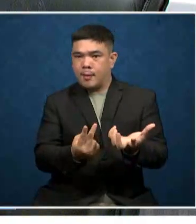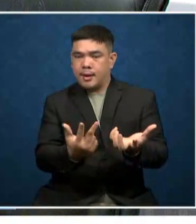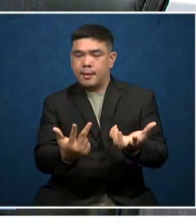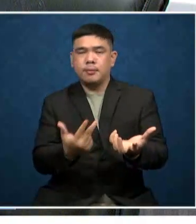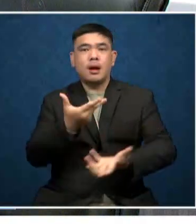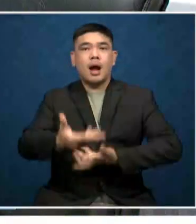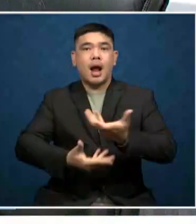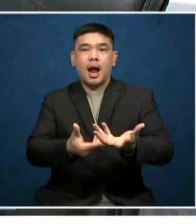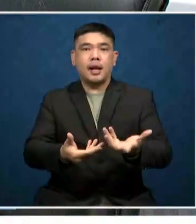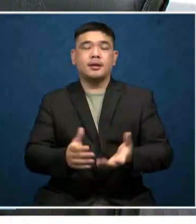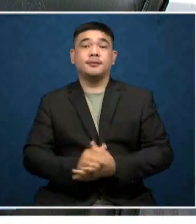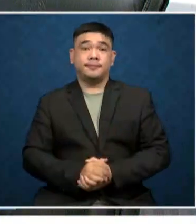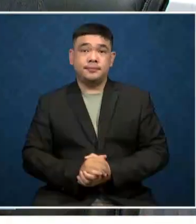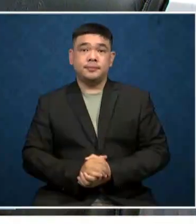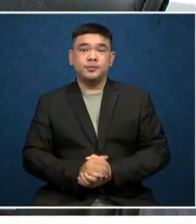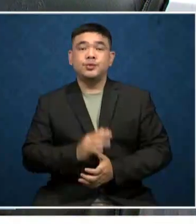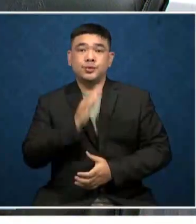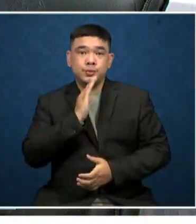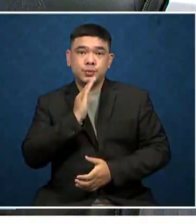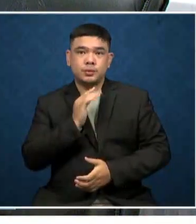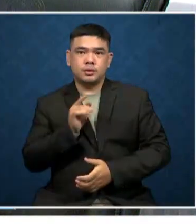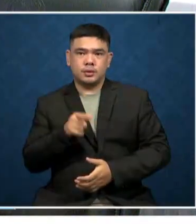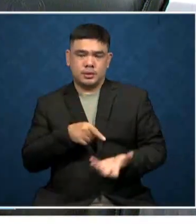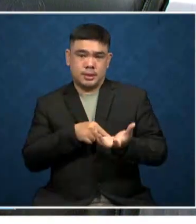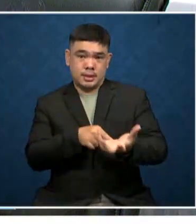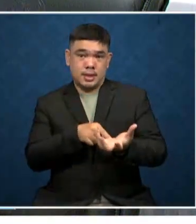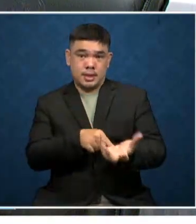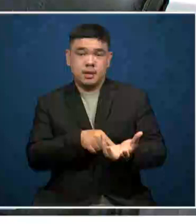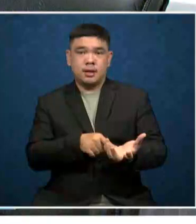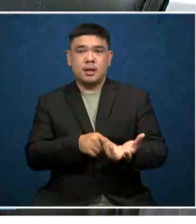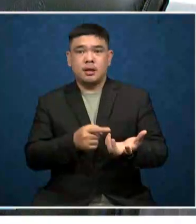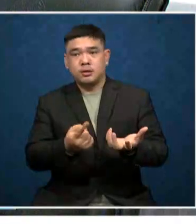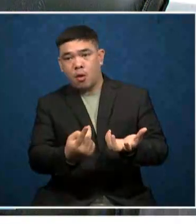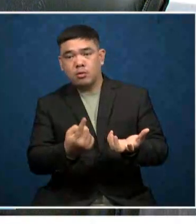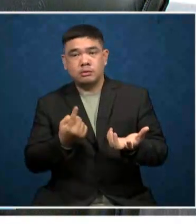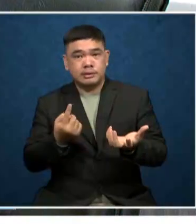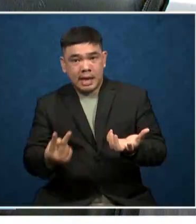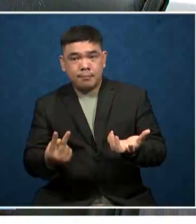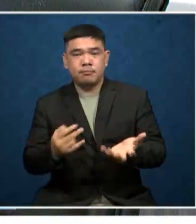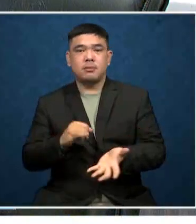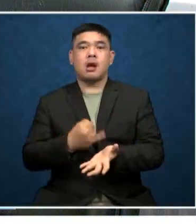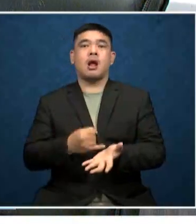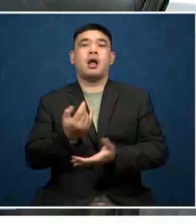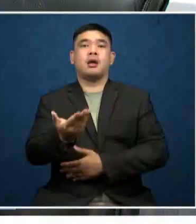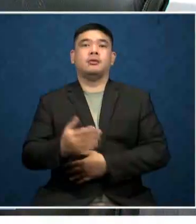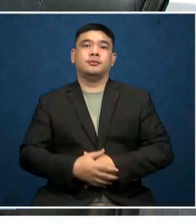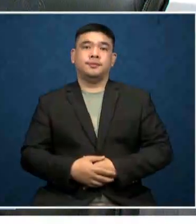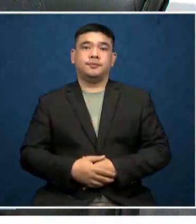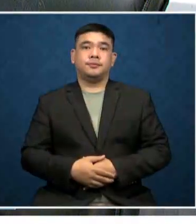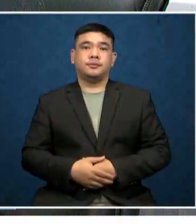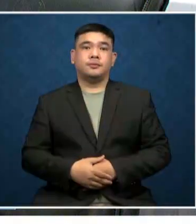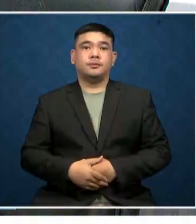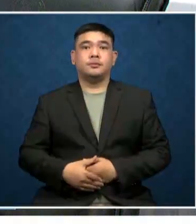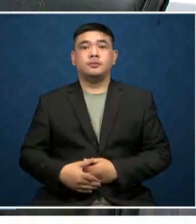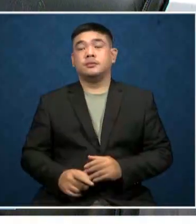ที่ 3นะครับเพื่อให้สามารถจะขายชิ้นที่ 2ชิ้นที่ 3ได้นะครับเช่น